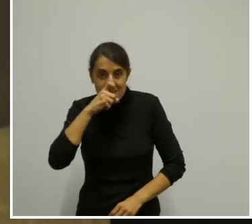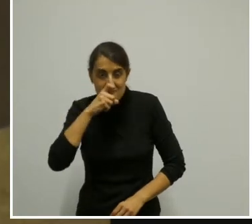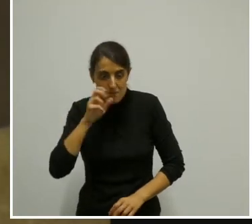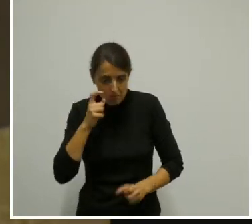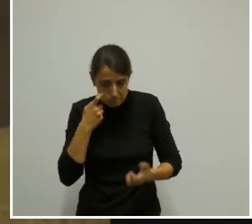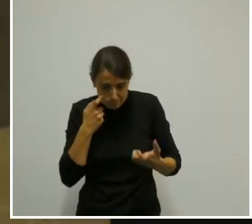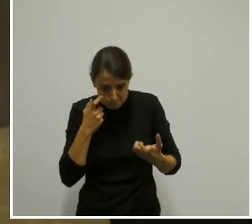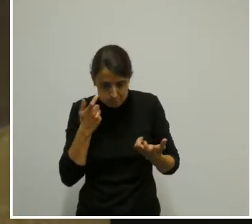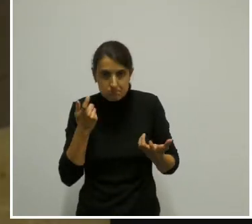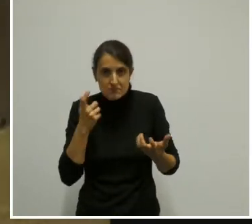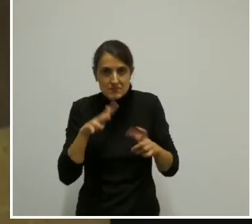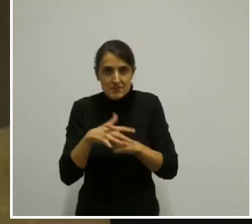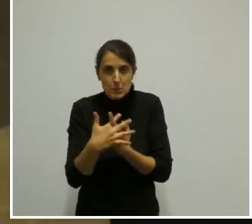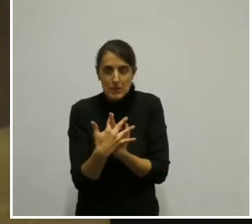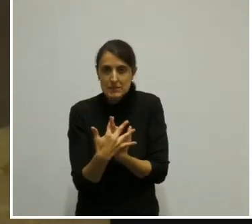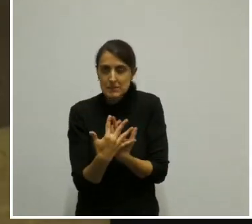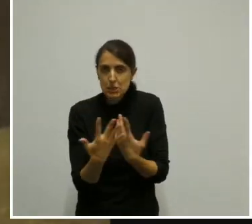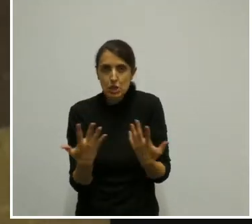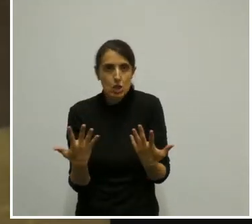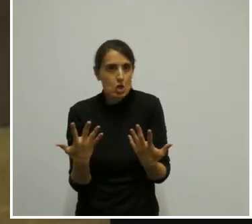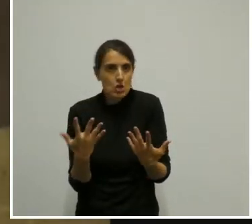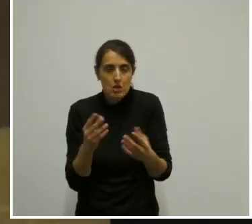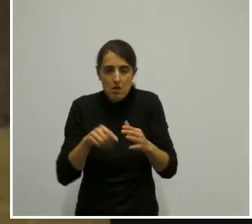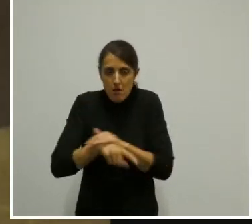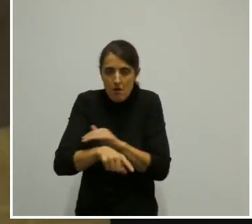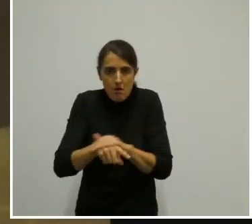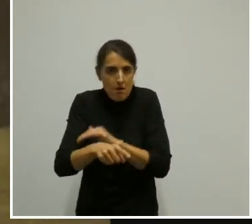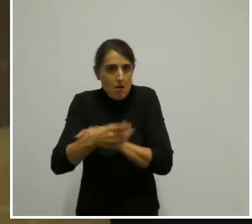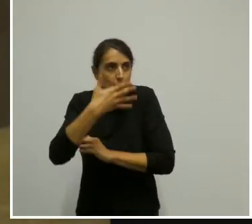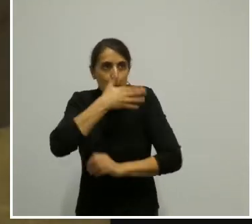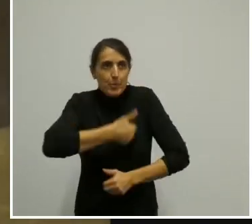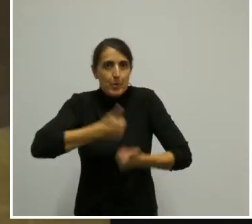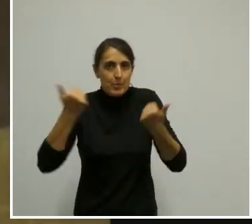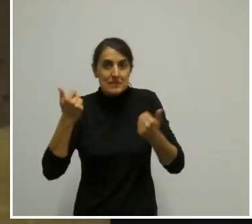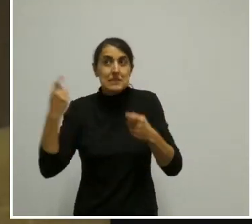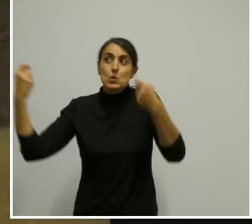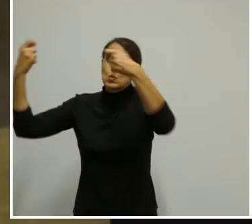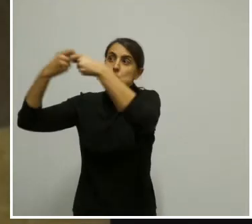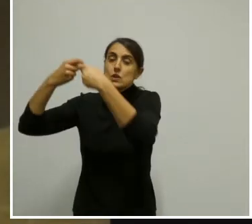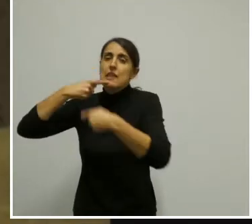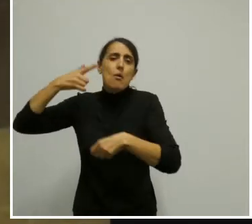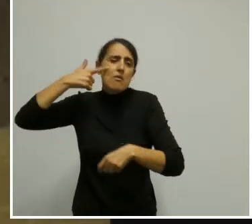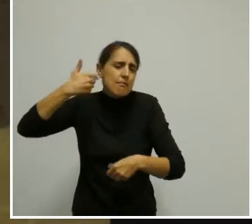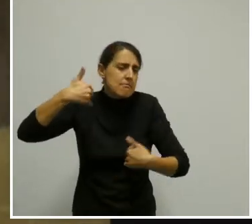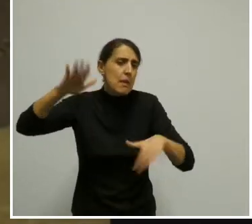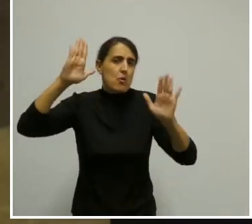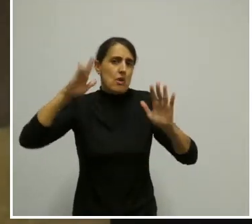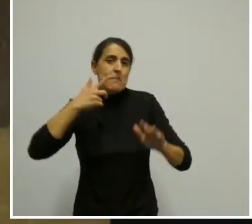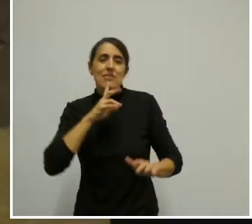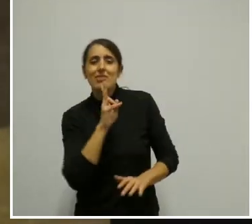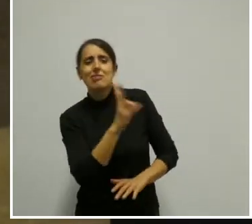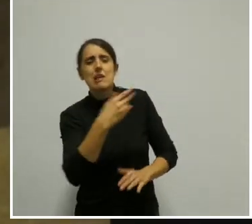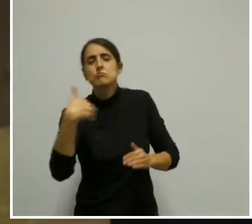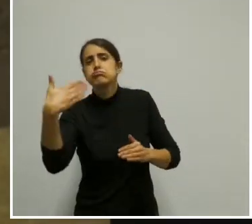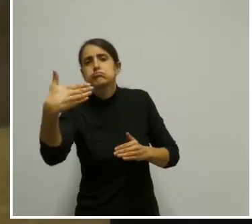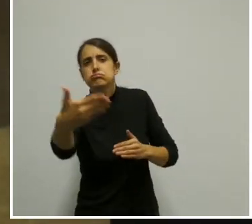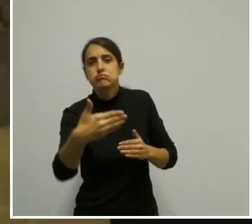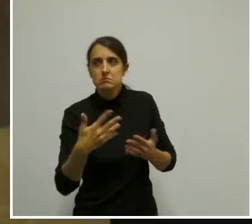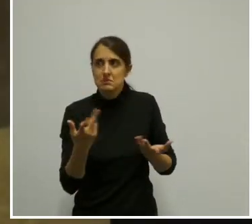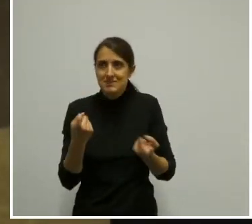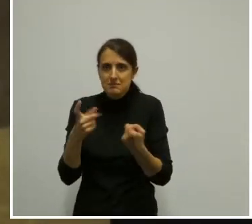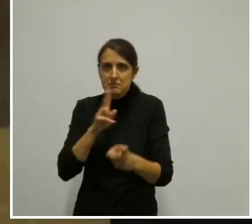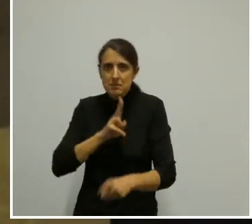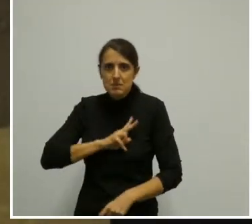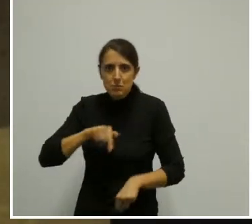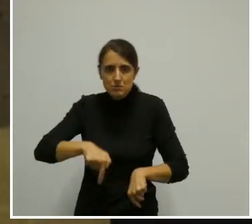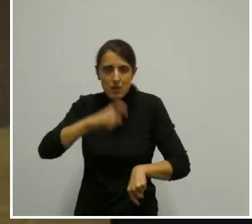Llavors, nosaltres ja ho hem plantejat a Consorci, Consorci ens va dir que ens diria alguna cosa i seguim sense respostes i necessitem respostes